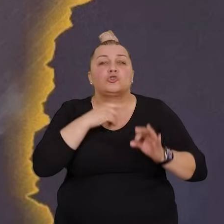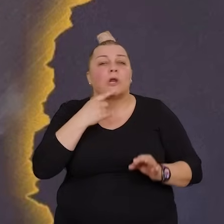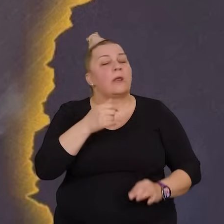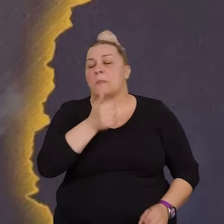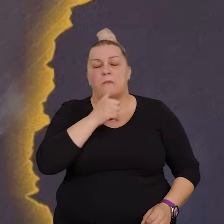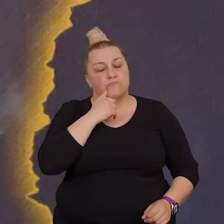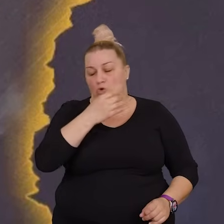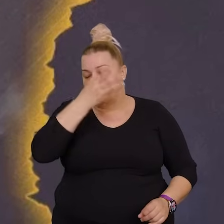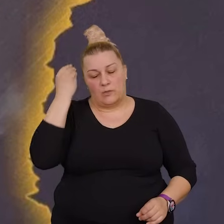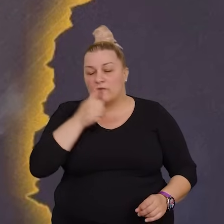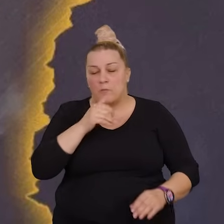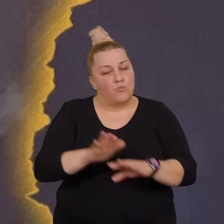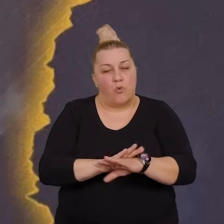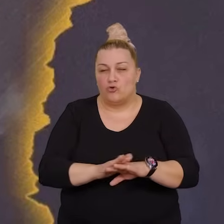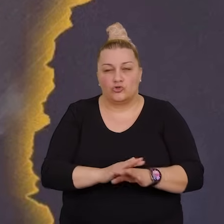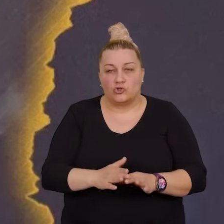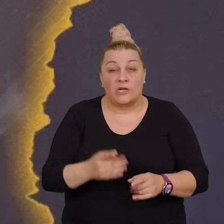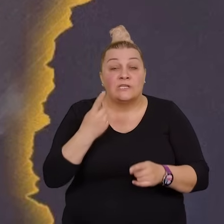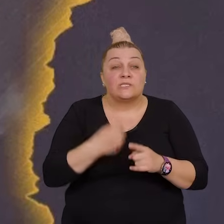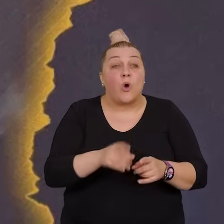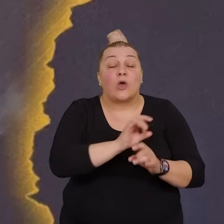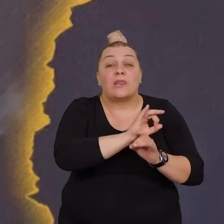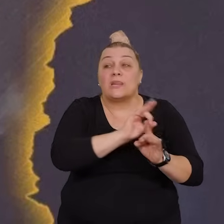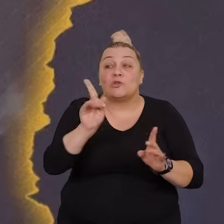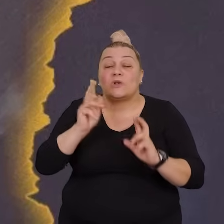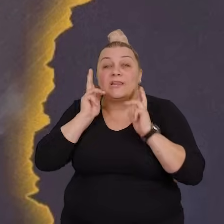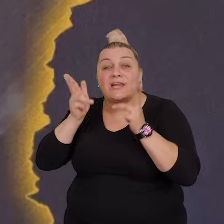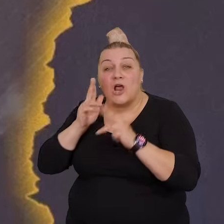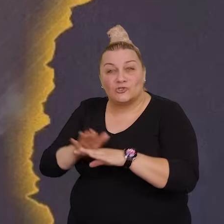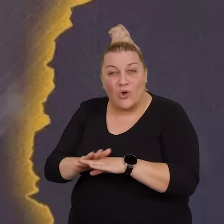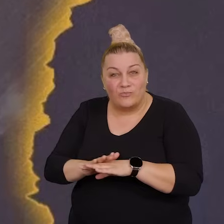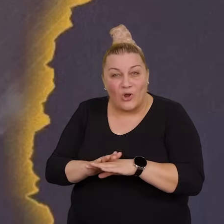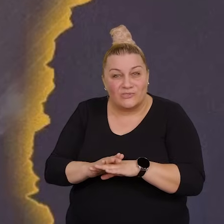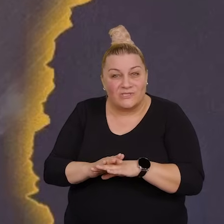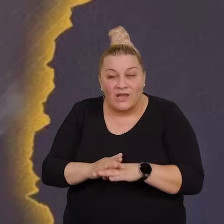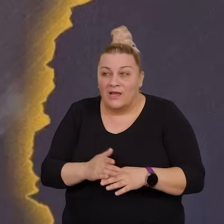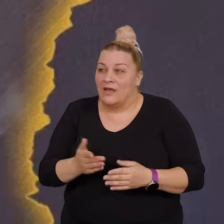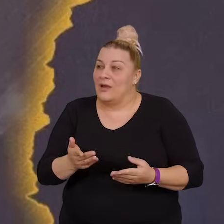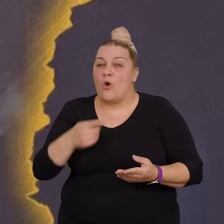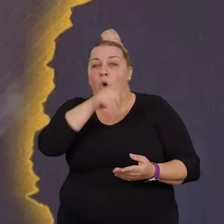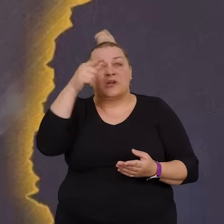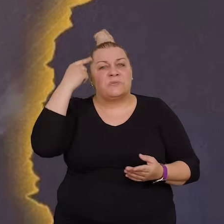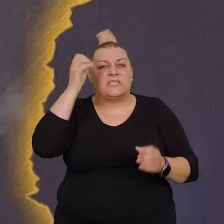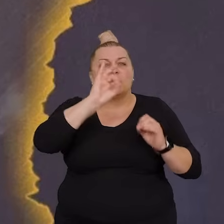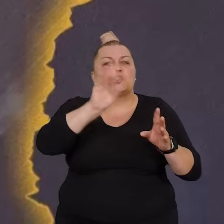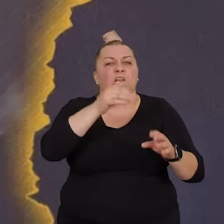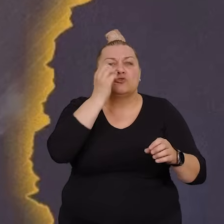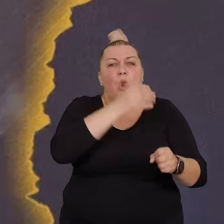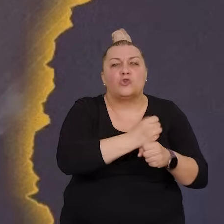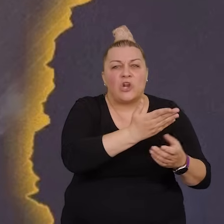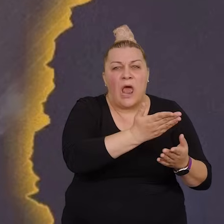svete, ne. Nego zato jer nitko ko traži oprost, niti ovi koji su to radili, smatraju da su radili nešto loše. Prema tome, šta bi ja njemu opraštao, zbog